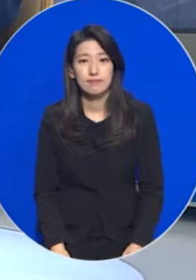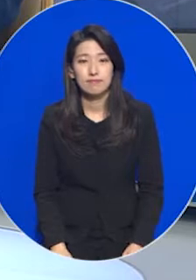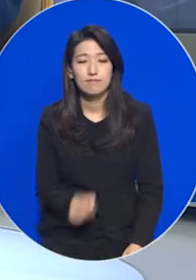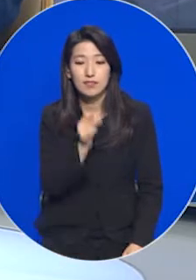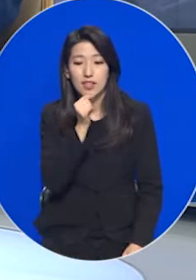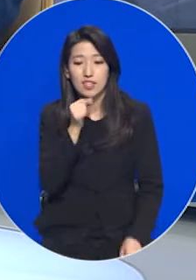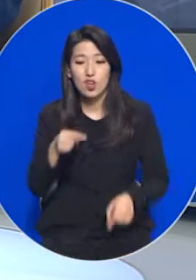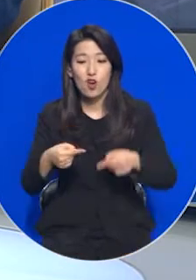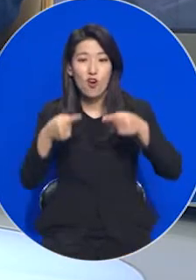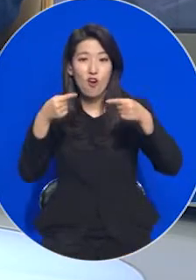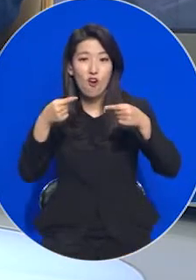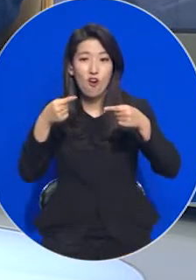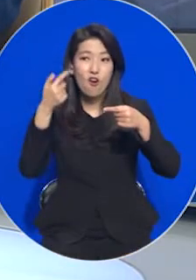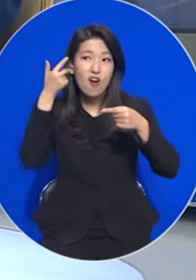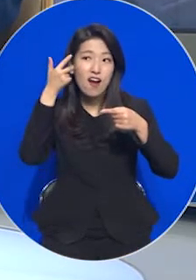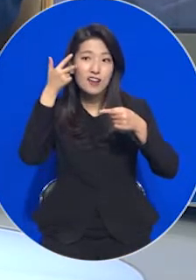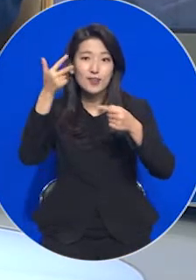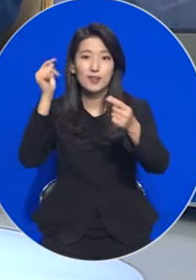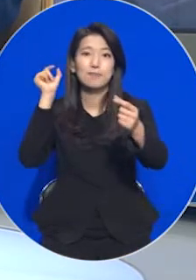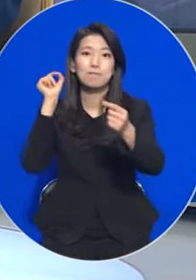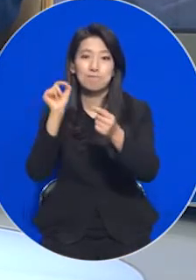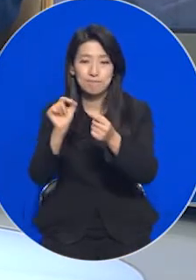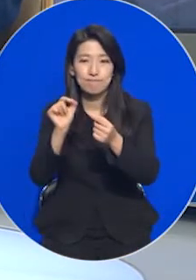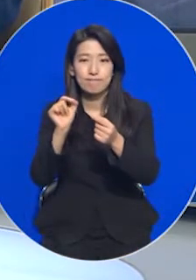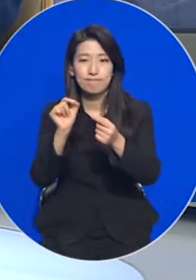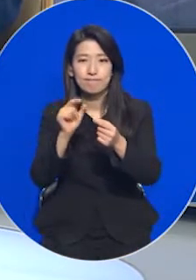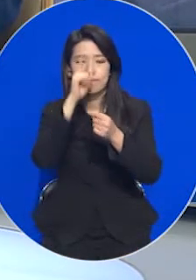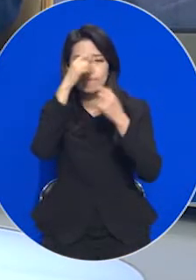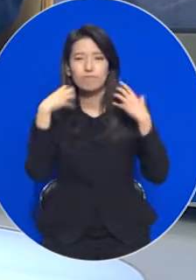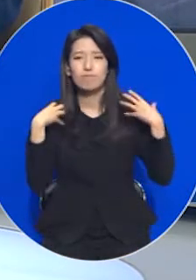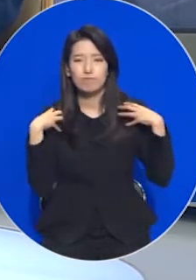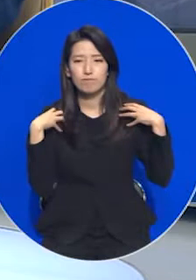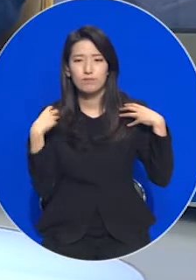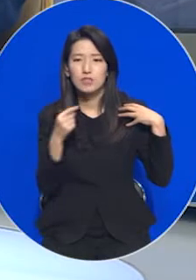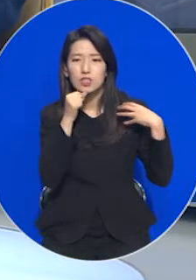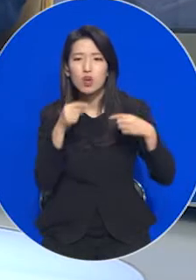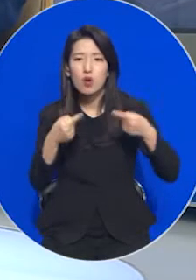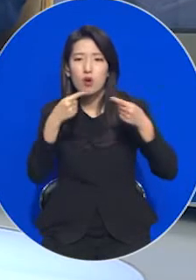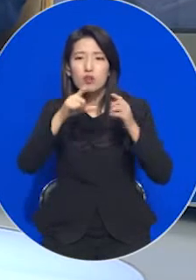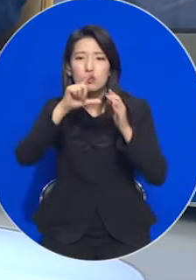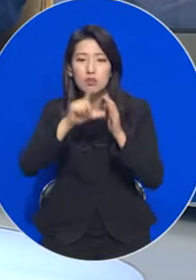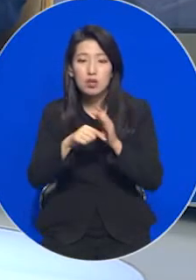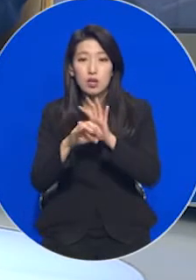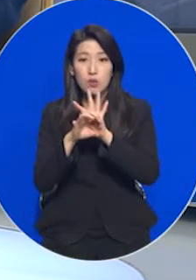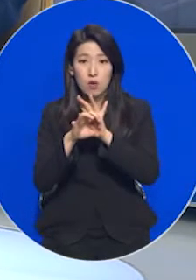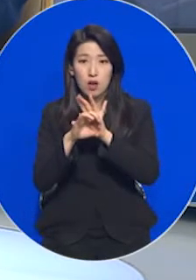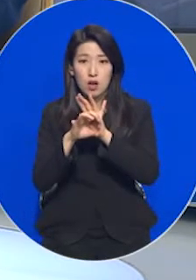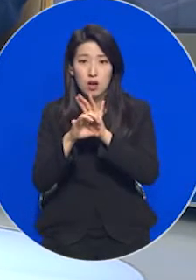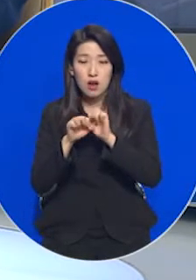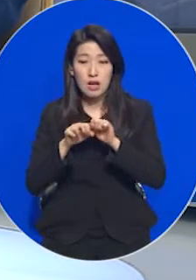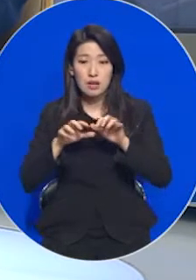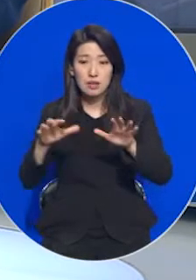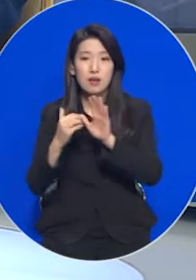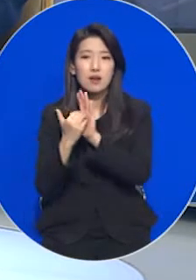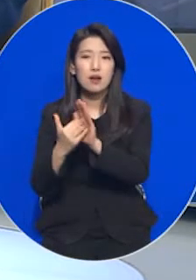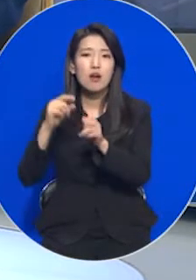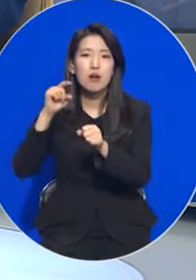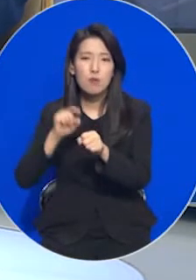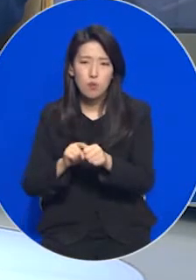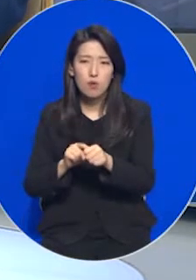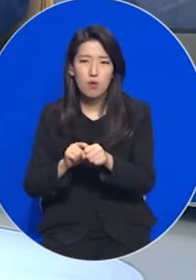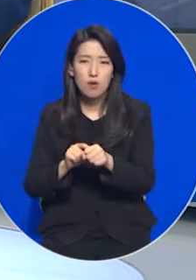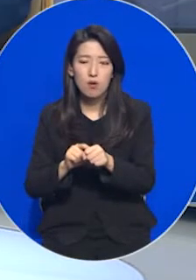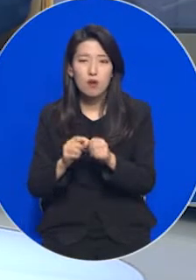설 연휴가 일주일 앞으로 다가왔는데요. 정부가 코로나19 확산 방지를 위해서 다가오는 설 연휴 이동 자제를